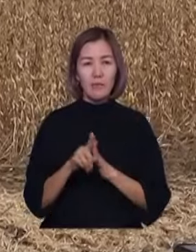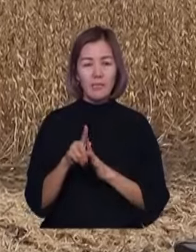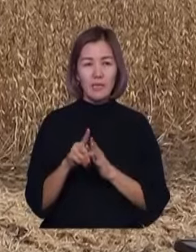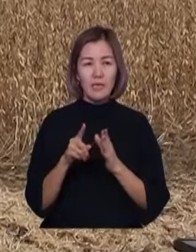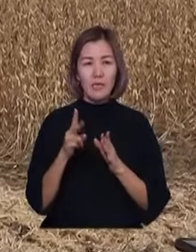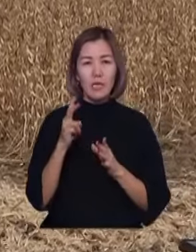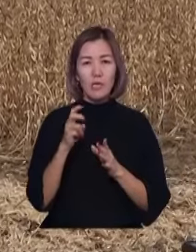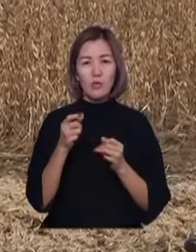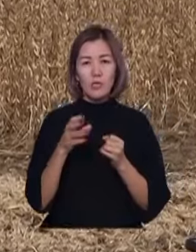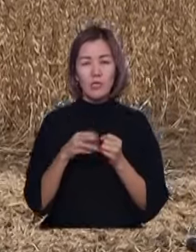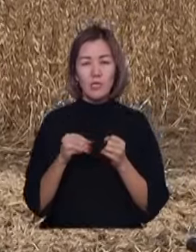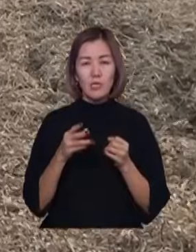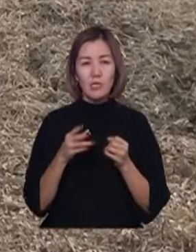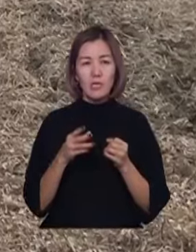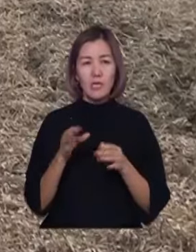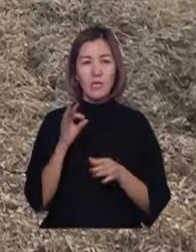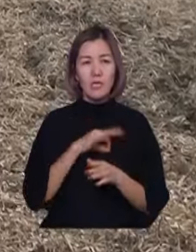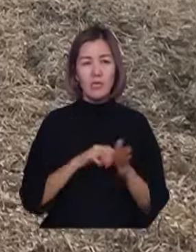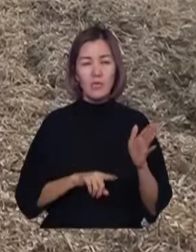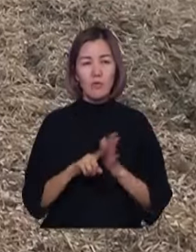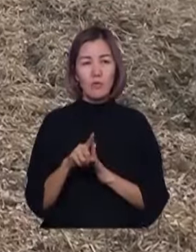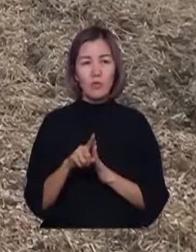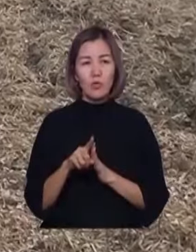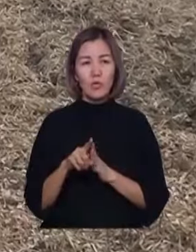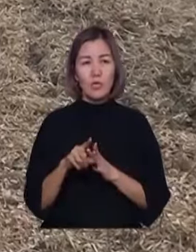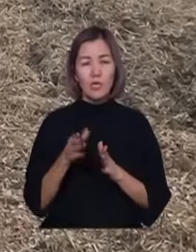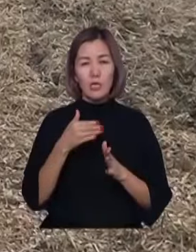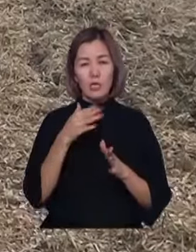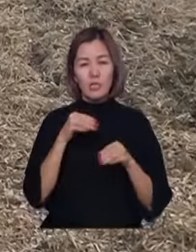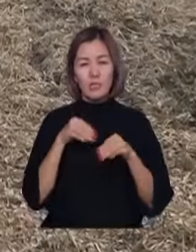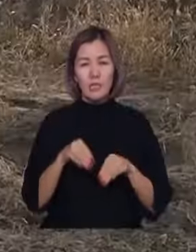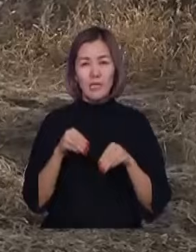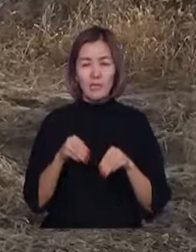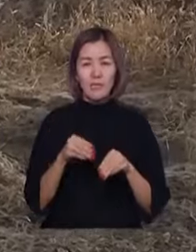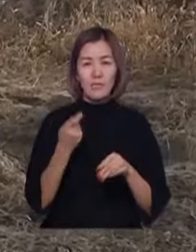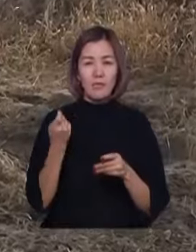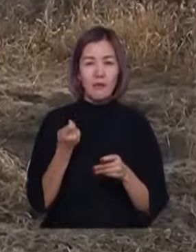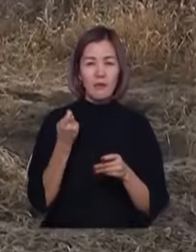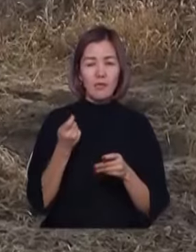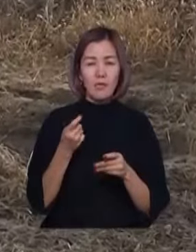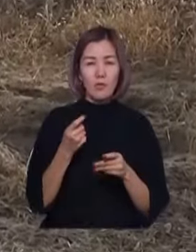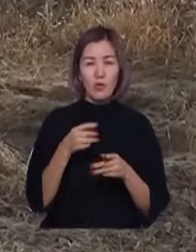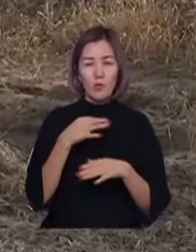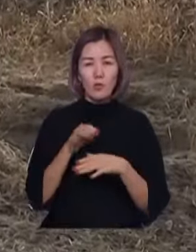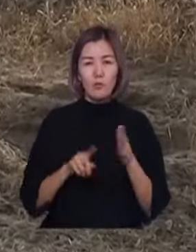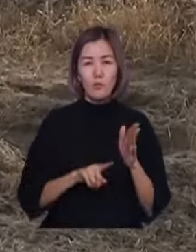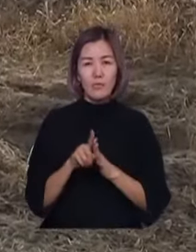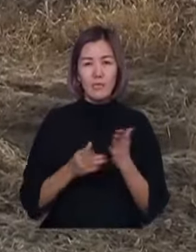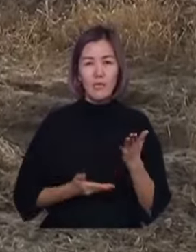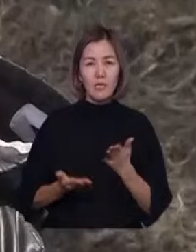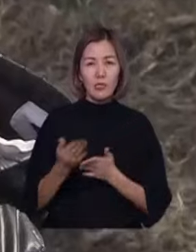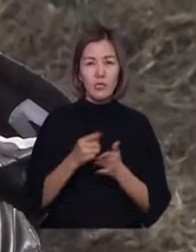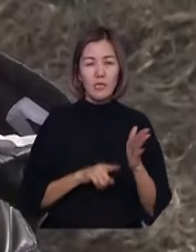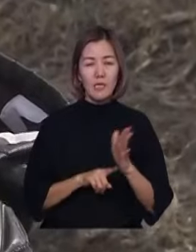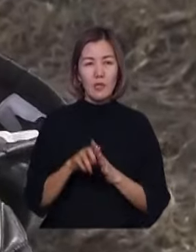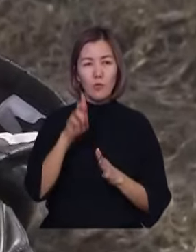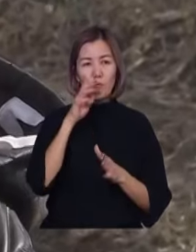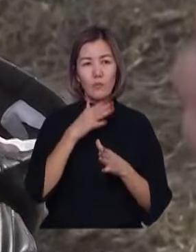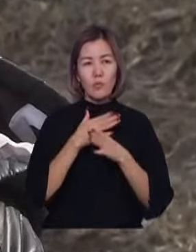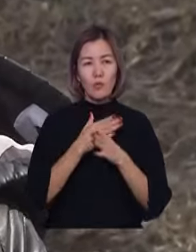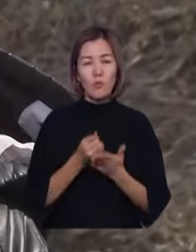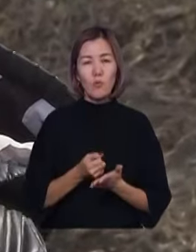200 гектардан аса жерді игеріп отыр. Маңдай термен өсірген дәнді дақылдарын күз басталғалы орып жатыр. Айтуынша үкіметтен қолдау